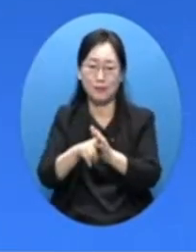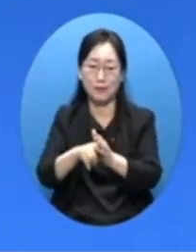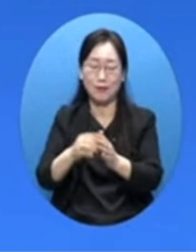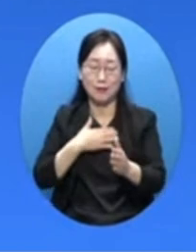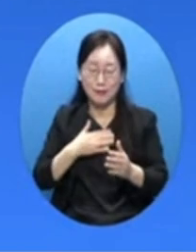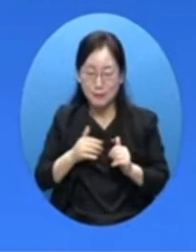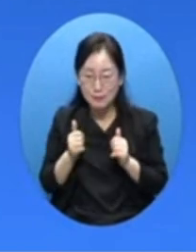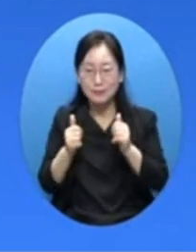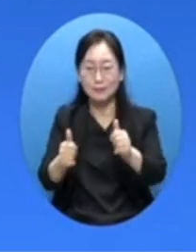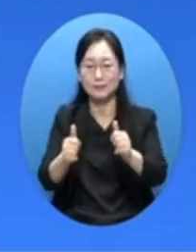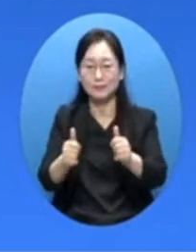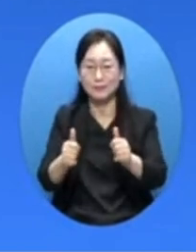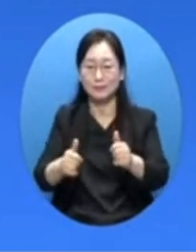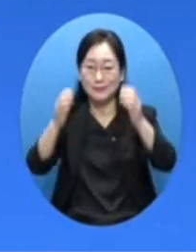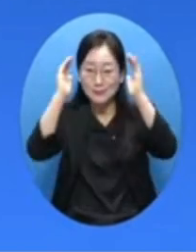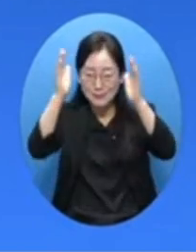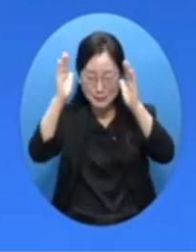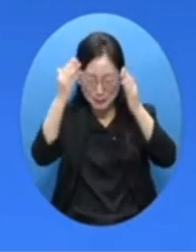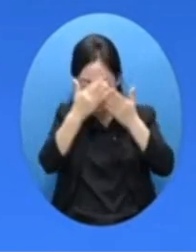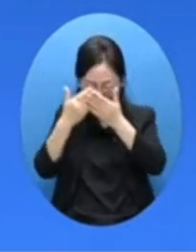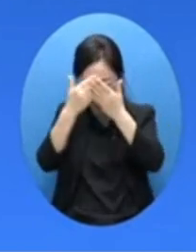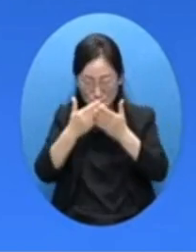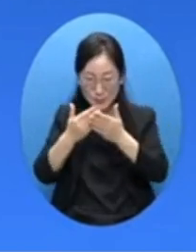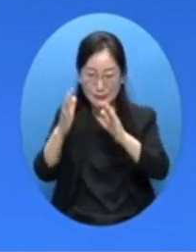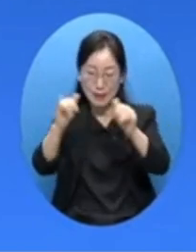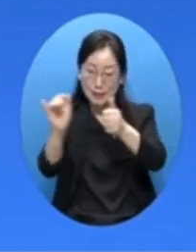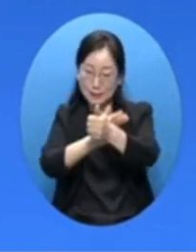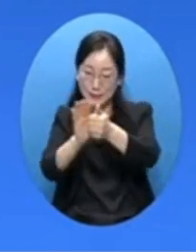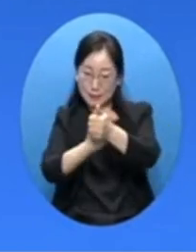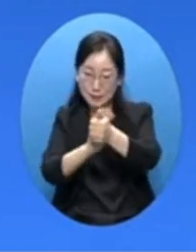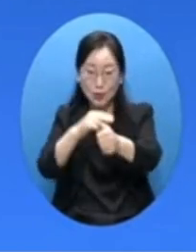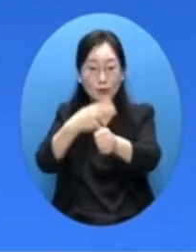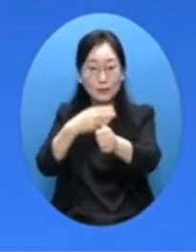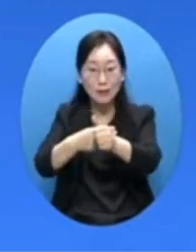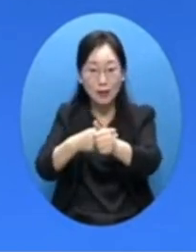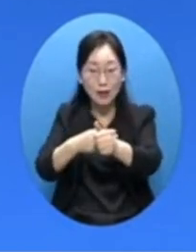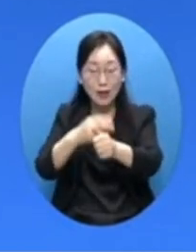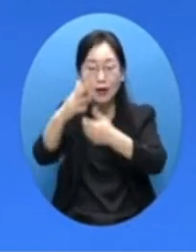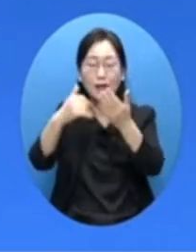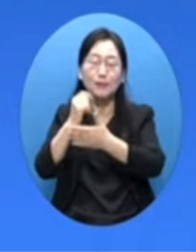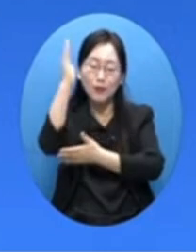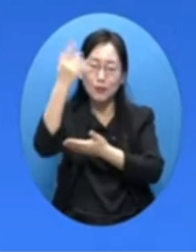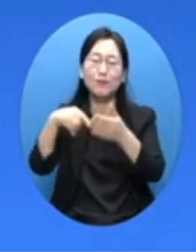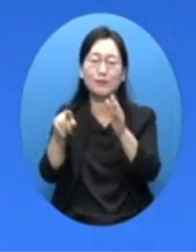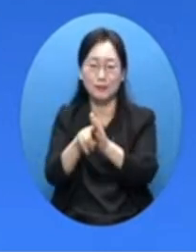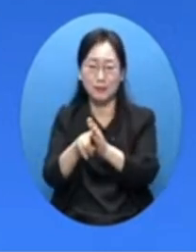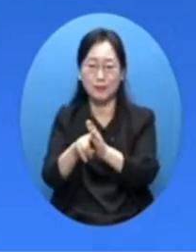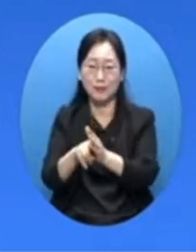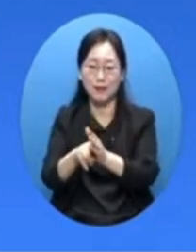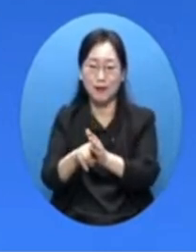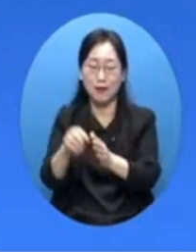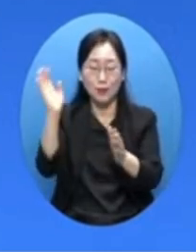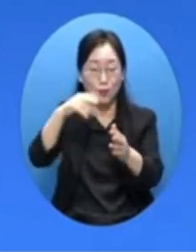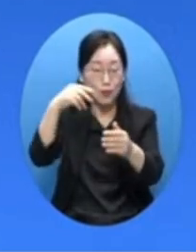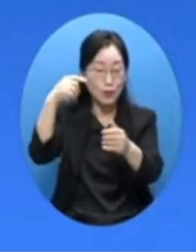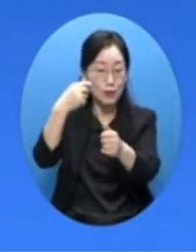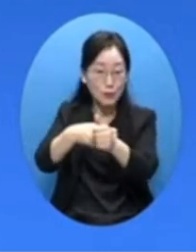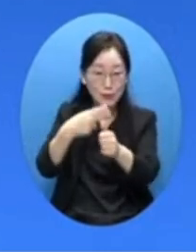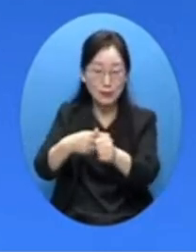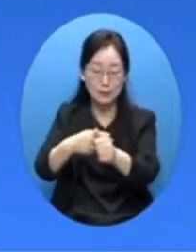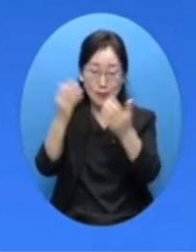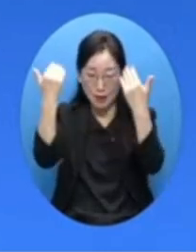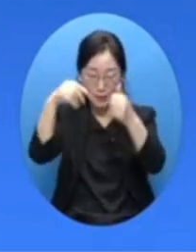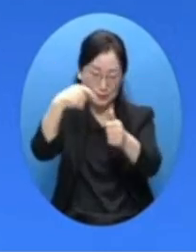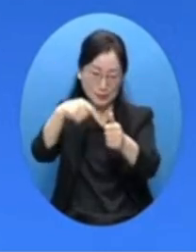열심히 공부해서 또 사람을 치료하는 의사가 되는 것도 하나님의 영광을 위해서 하는 것입니다. 학교에서 가르치어서 선생님으로 일하는